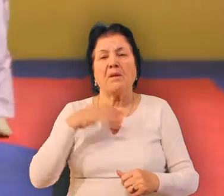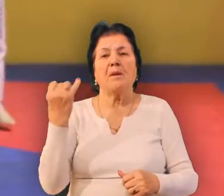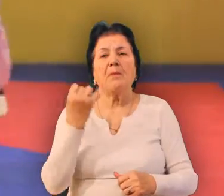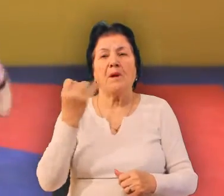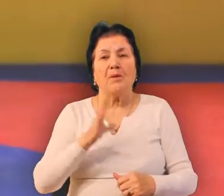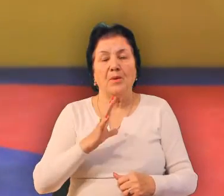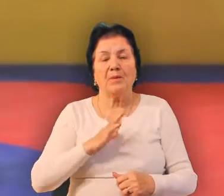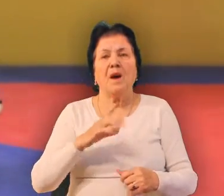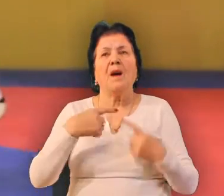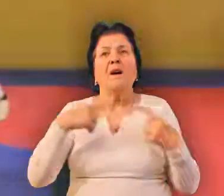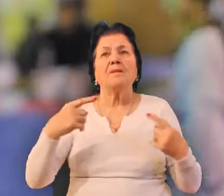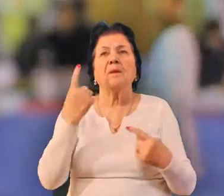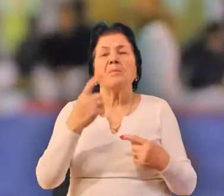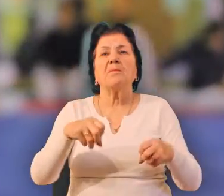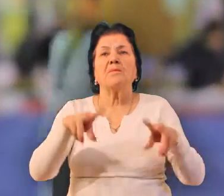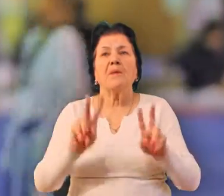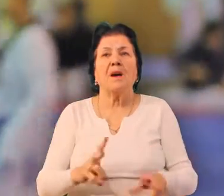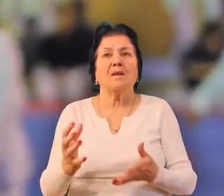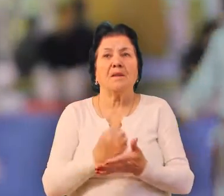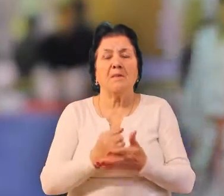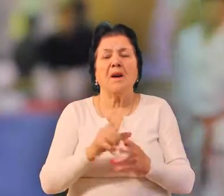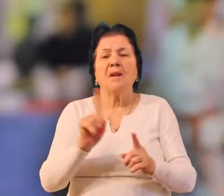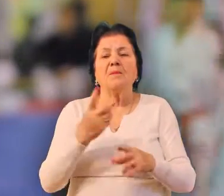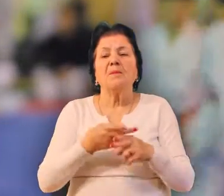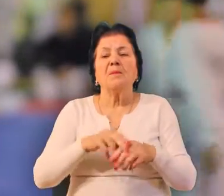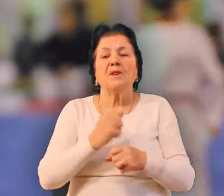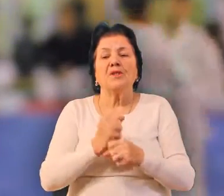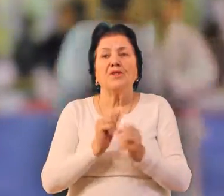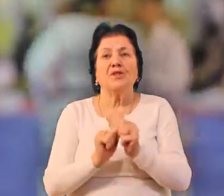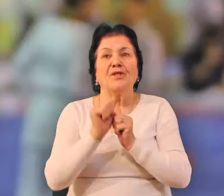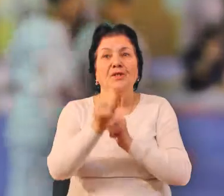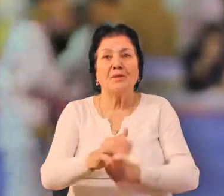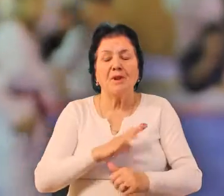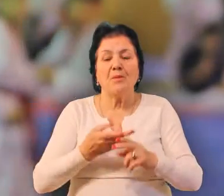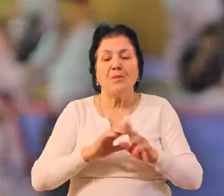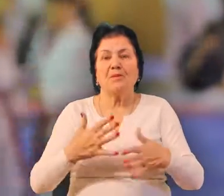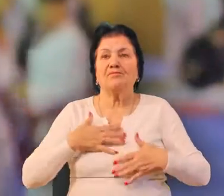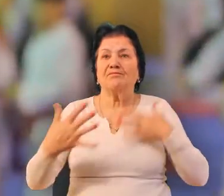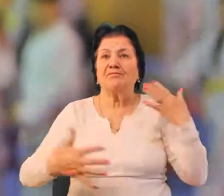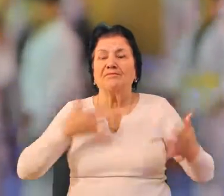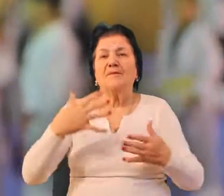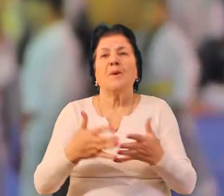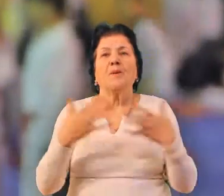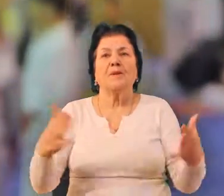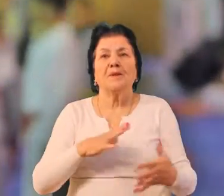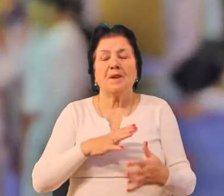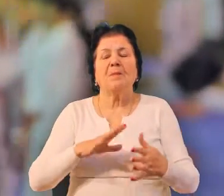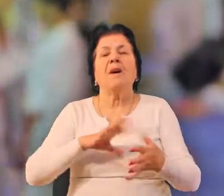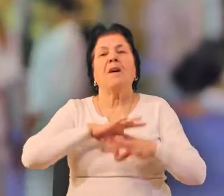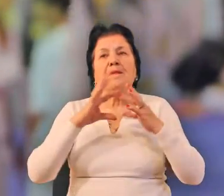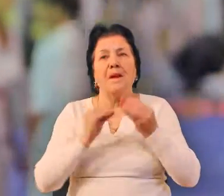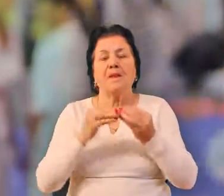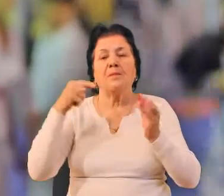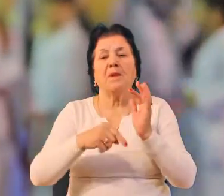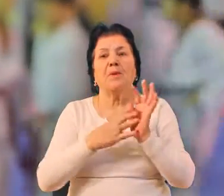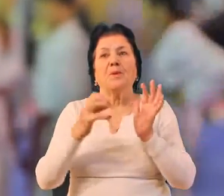Maraq olub ki, hansısa bir sənətə yiyələnmək, hansısa bir işin dalınca düşmək ki, nəsə bir